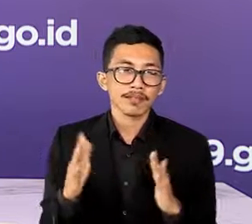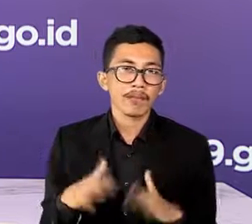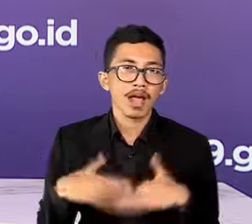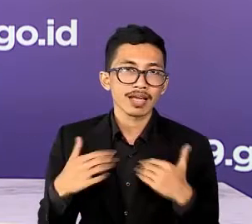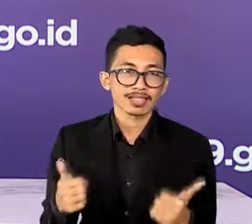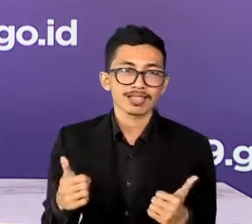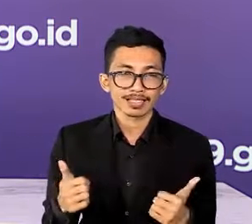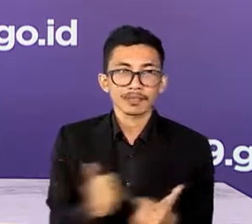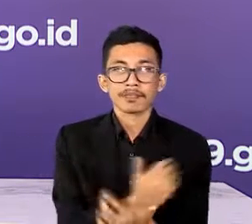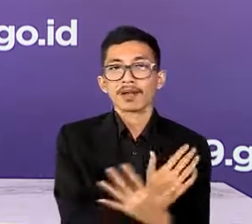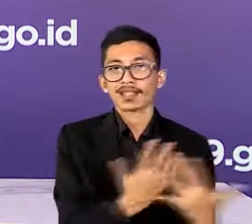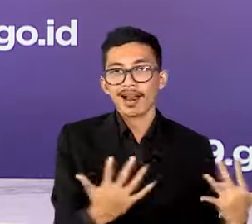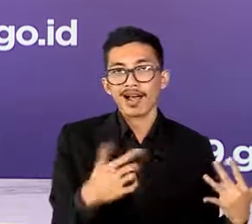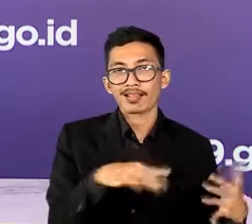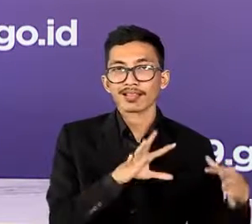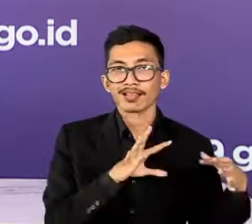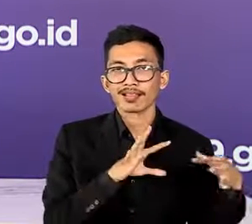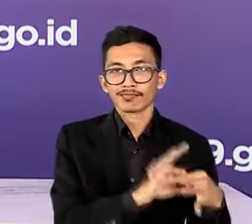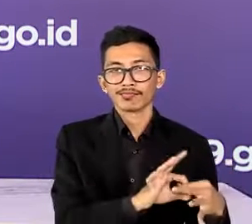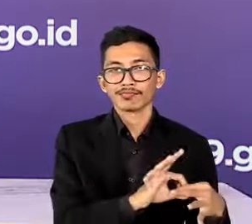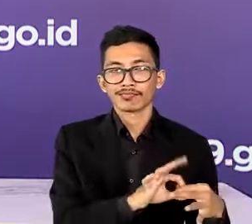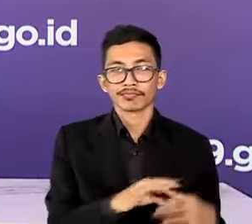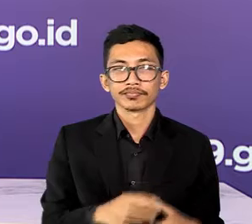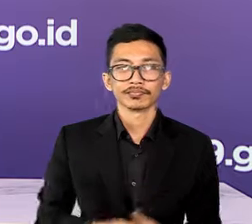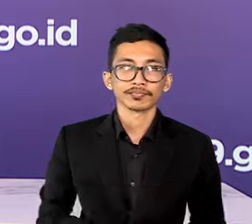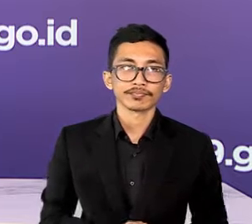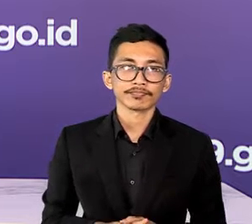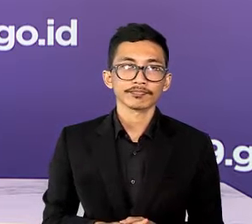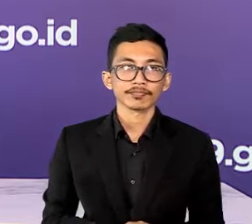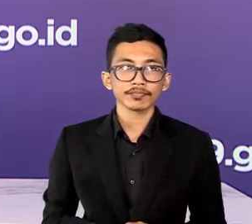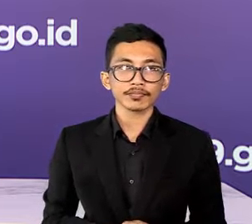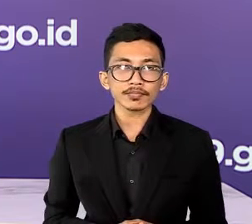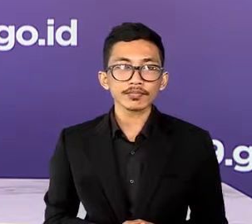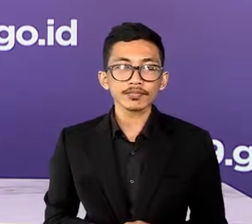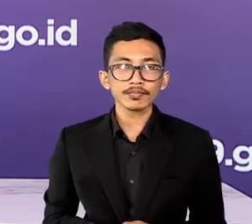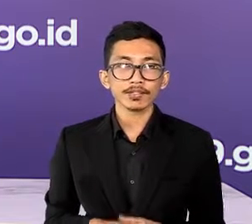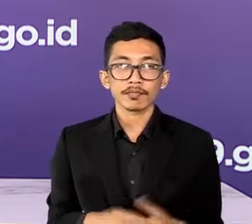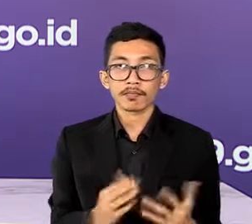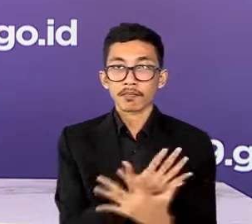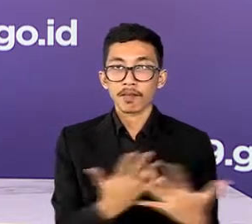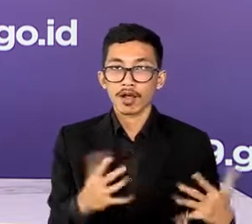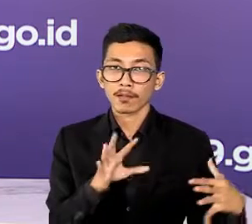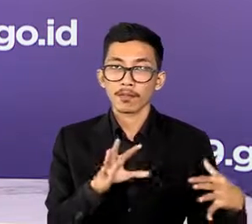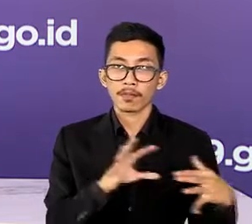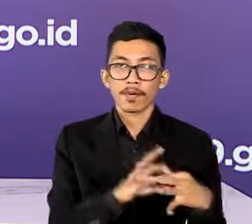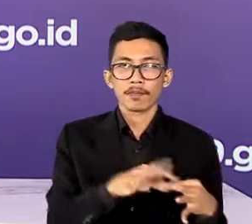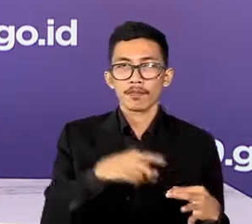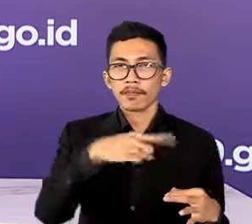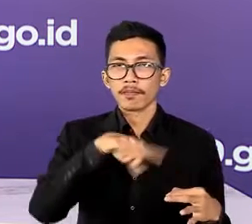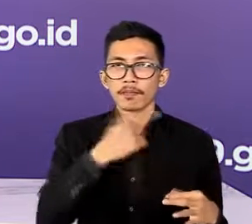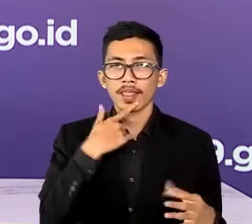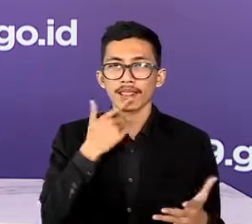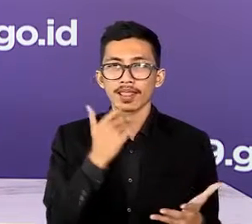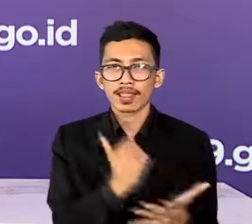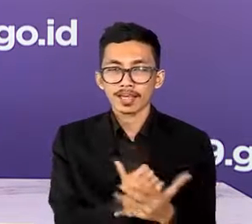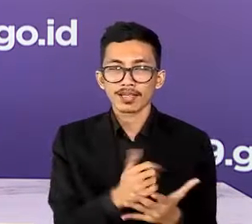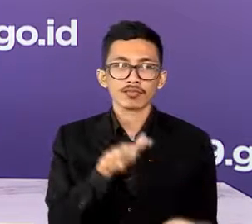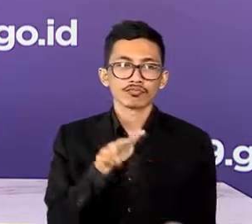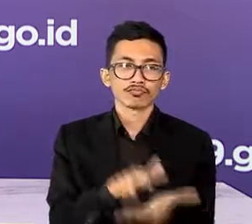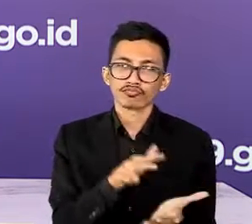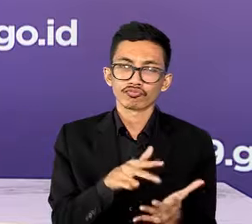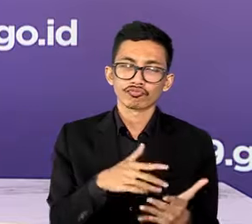kerjasama seluruh lapisan masyarakat saat ini masyarakat memiliki peranan besar untuk mensukseskan kebijakan